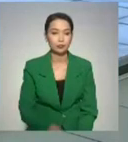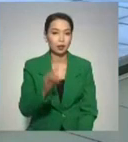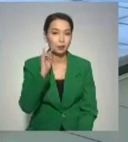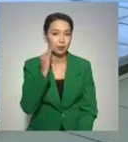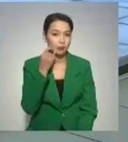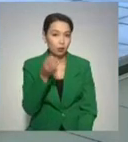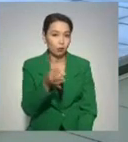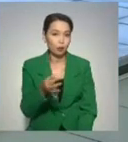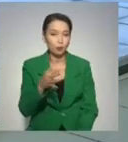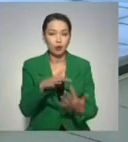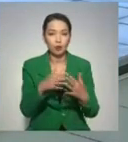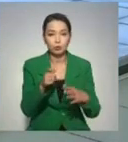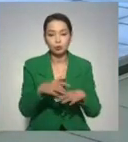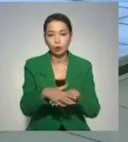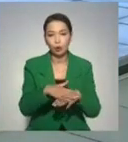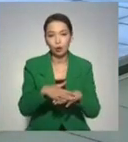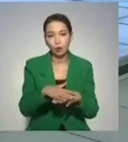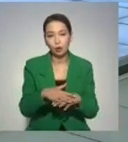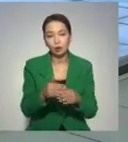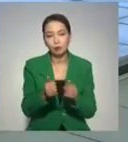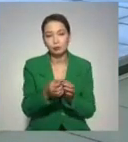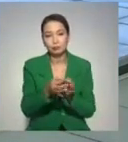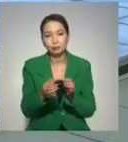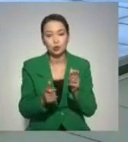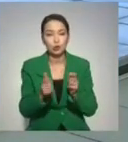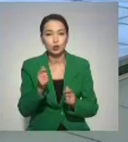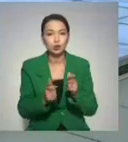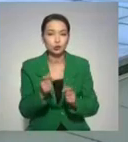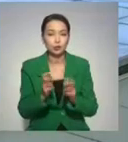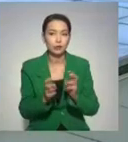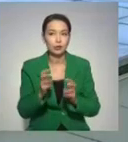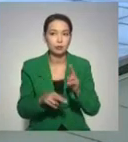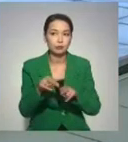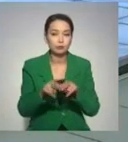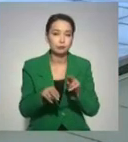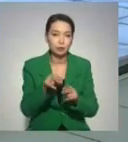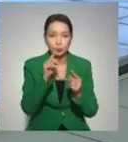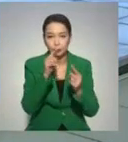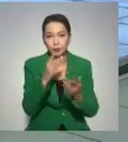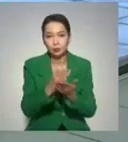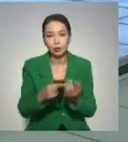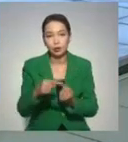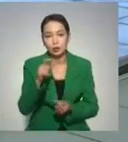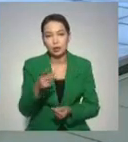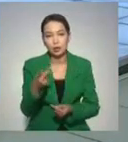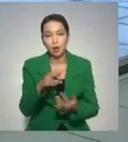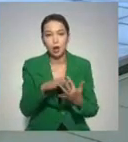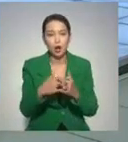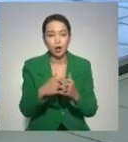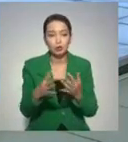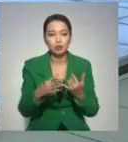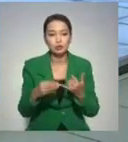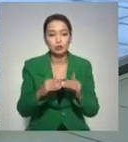Павлодар облысында ауыл тұрғындары елді мекен жанынан сүт фермасын салуға қарсы. Айтуларынша, кәсіпкер екі ауылдың жайылымдық жерін алып